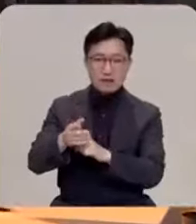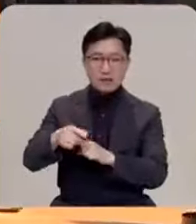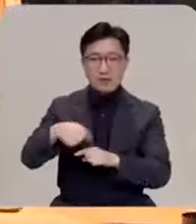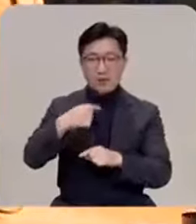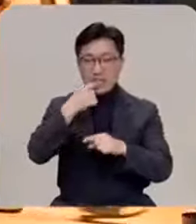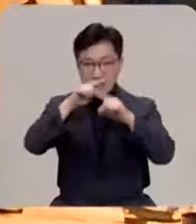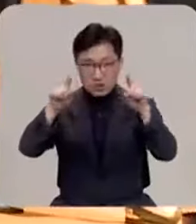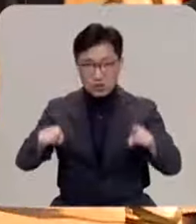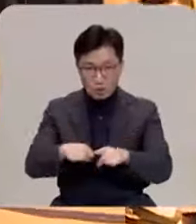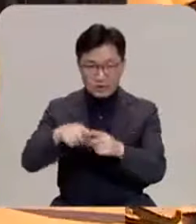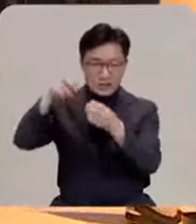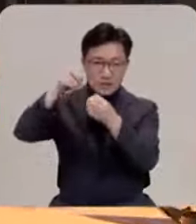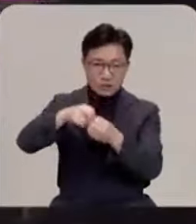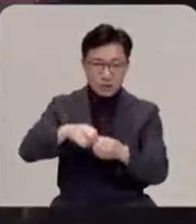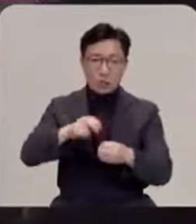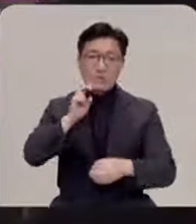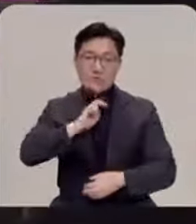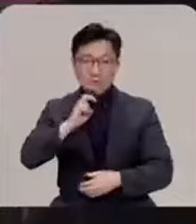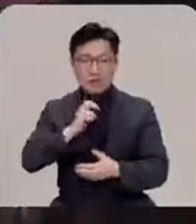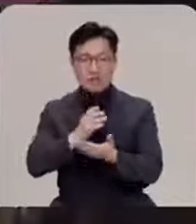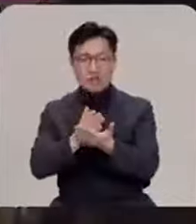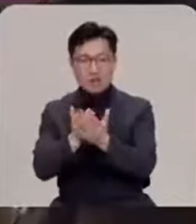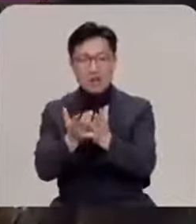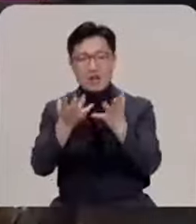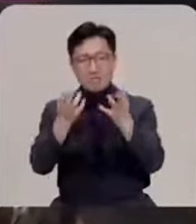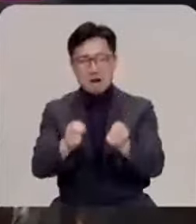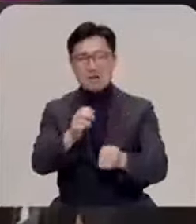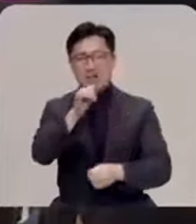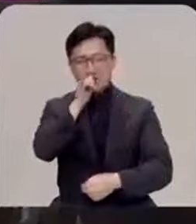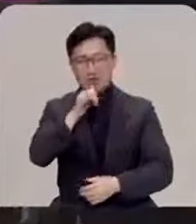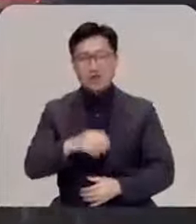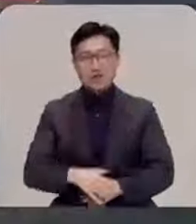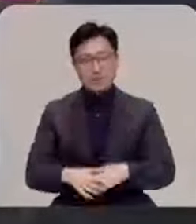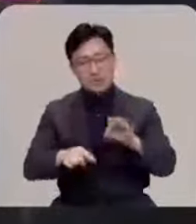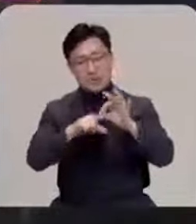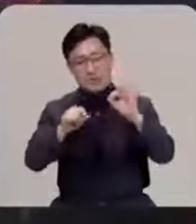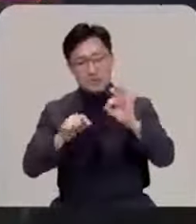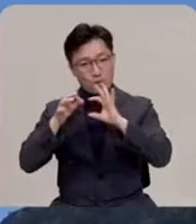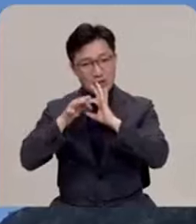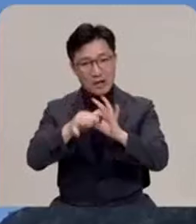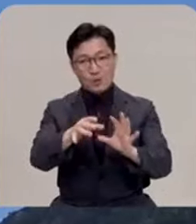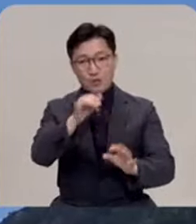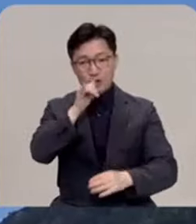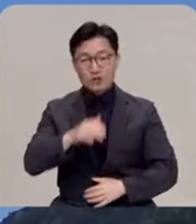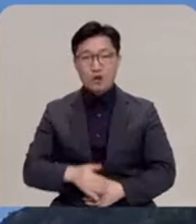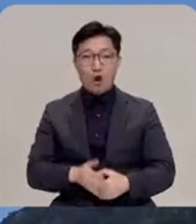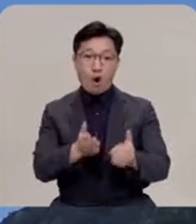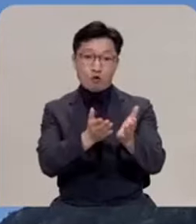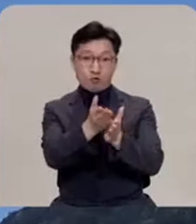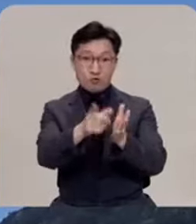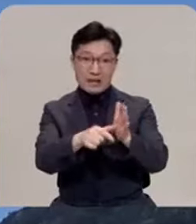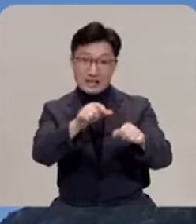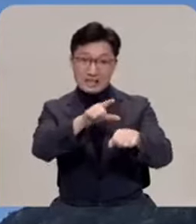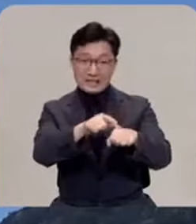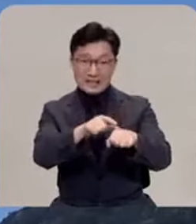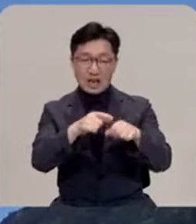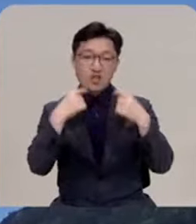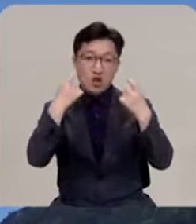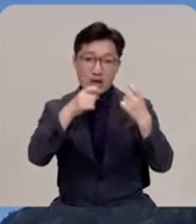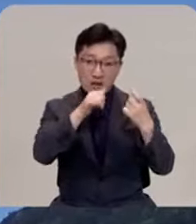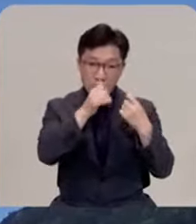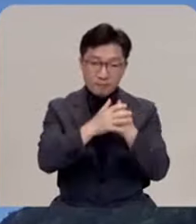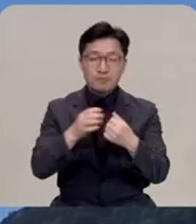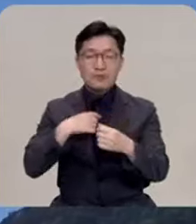한지, 전통 음악 등을 주제로 하는 축제들이 다음 달 내내 열리고 군산 시간 여행 축제와